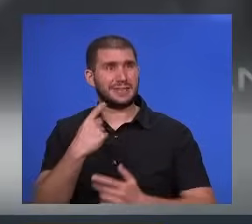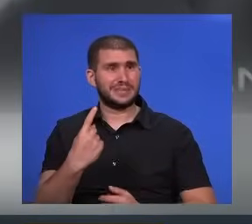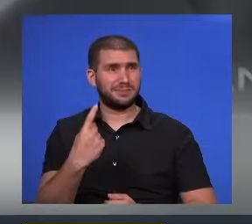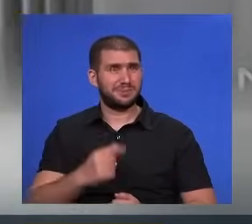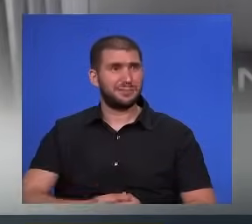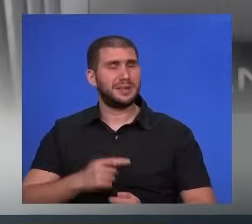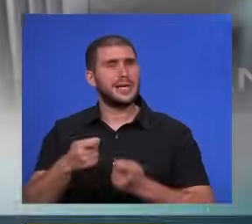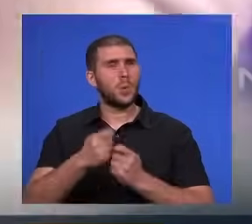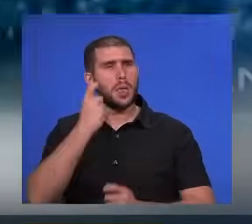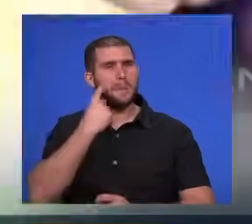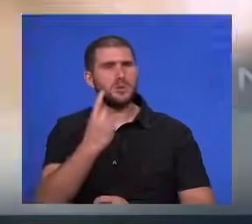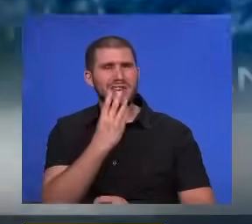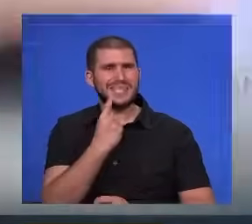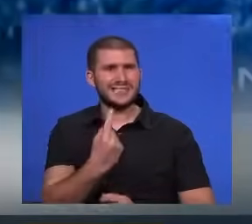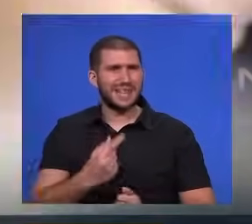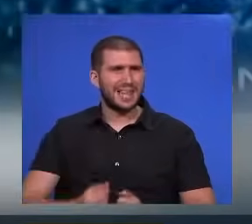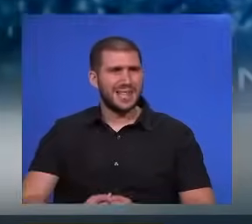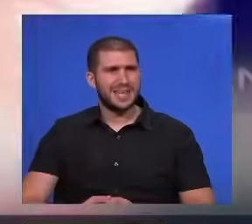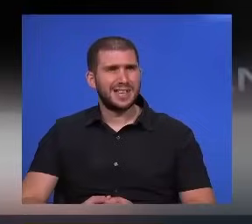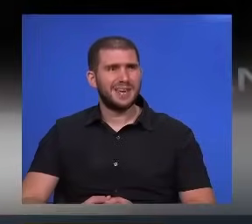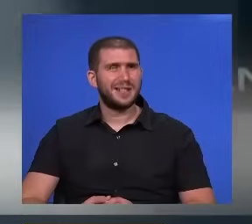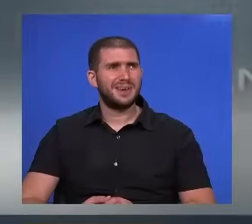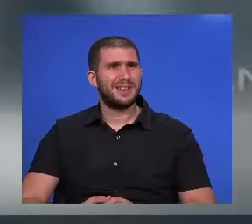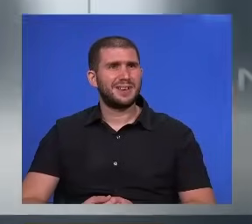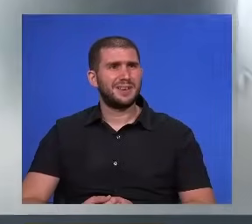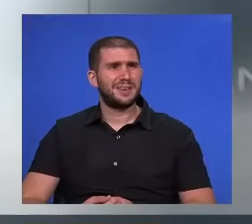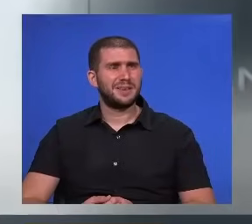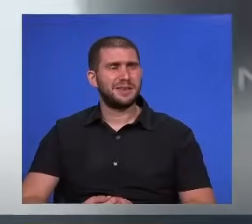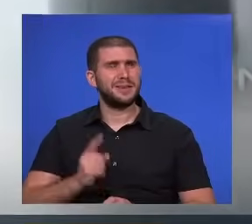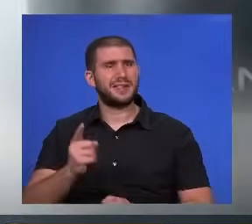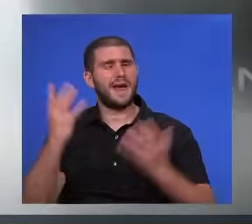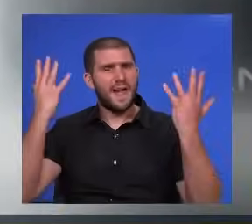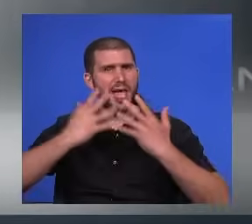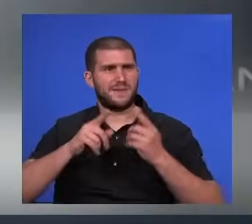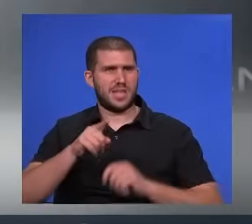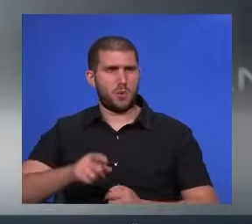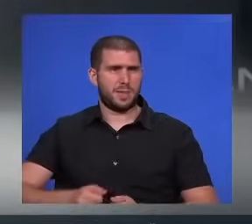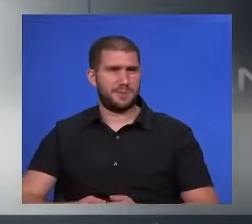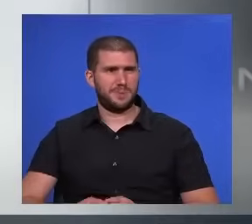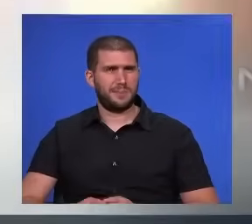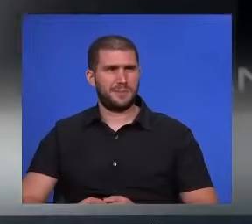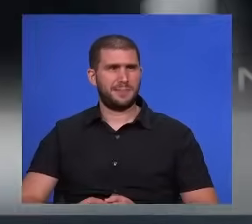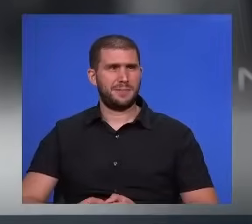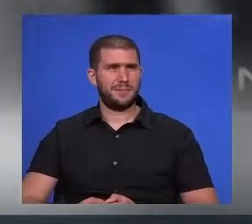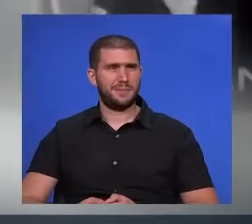esta organización criminal israelí es golpearlos de sorpresa.